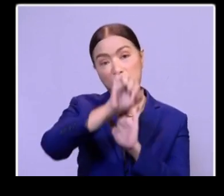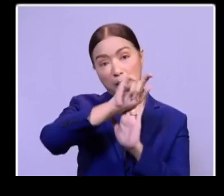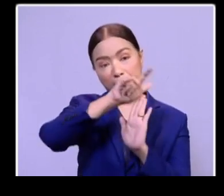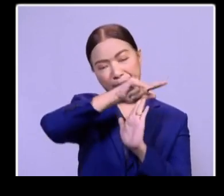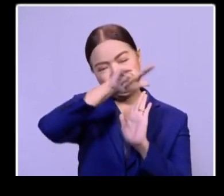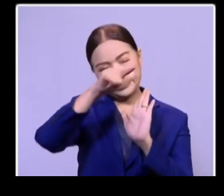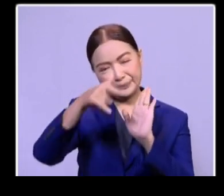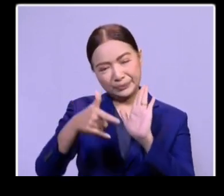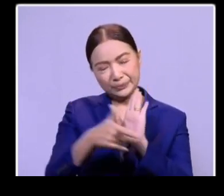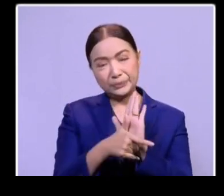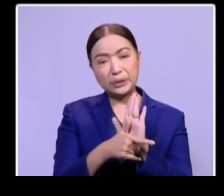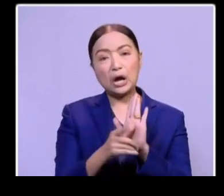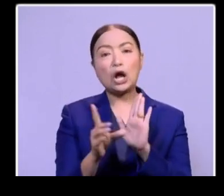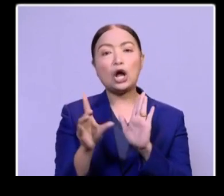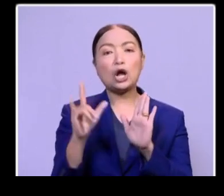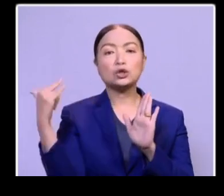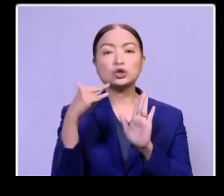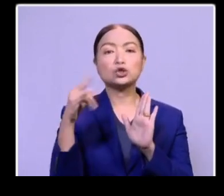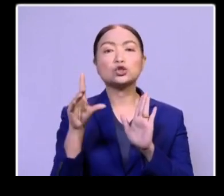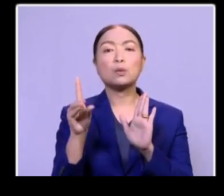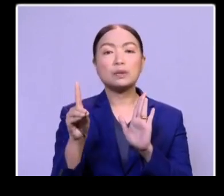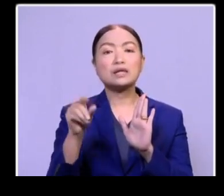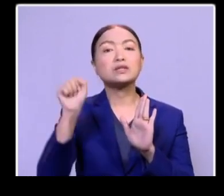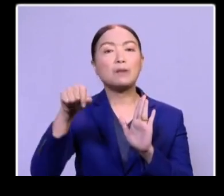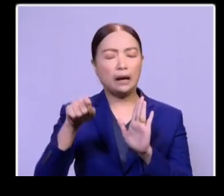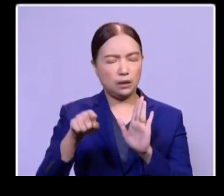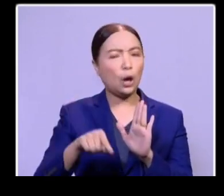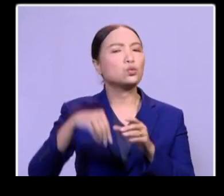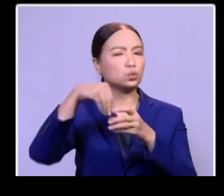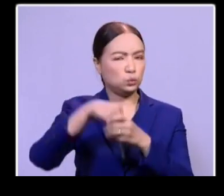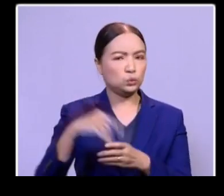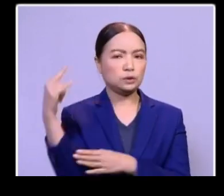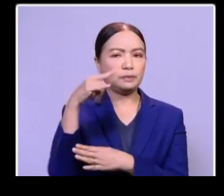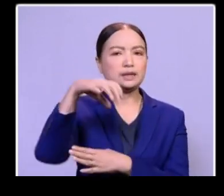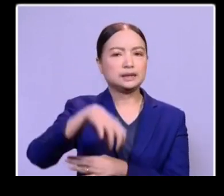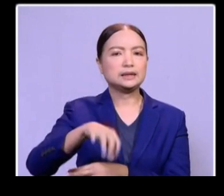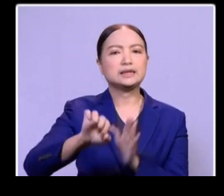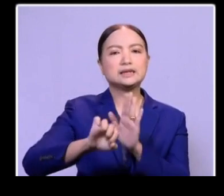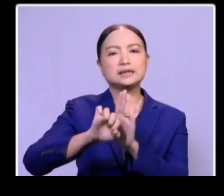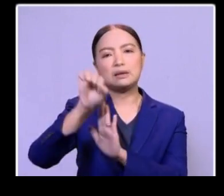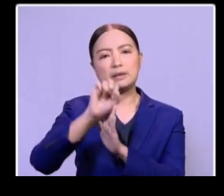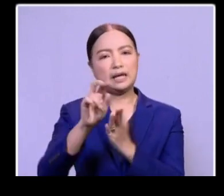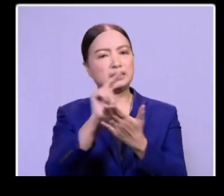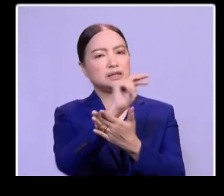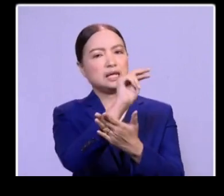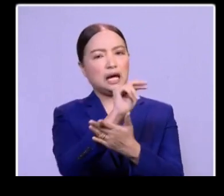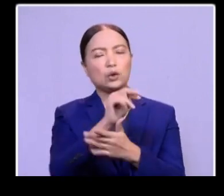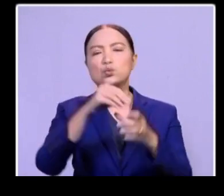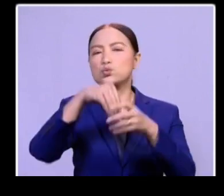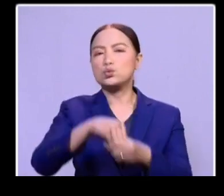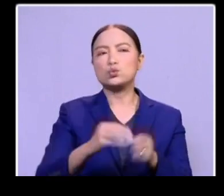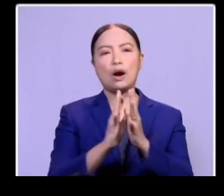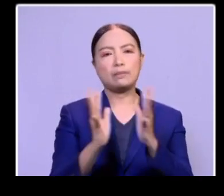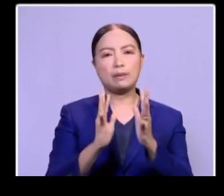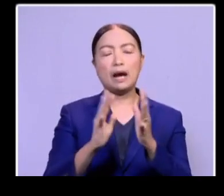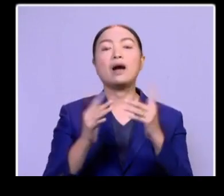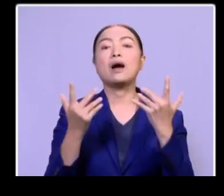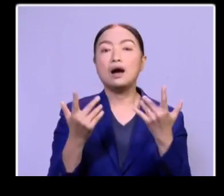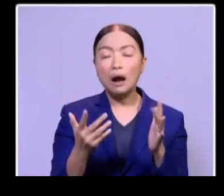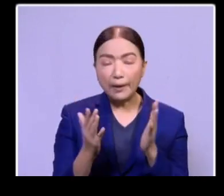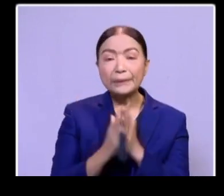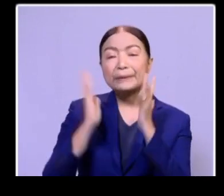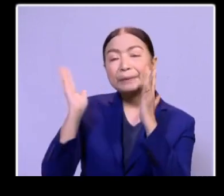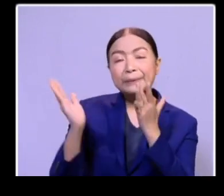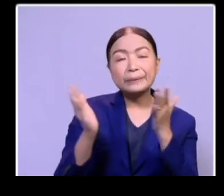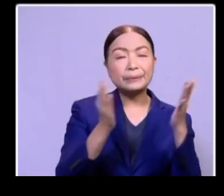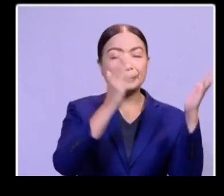นตกค้างอยู่กว่า400คนค่ะก็ตกค้างกันอยู่เยอะเลยทั้งสนามบินน่านนครแล้วก็เชียงใหม่ด้วยแต่ว่าหลังจากที่พายุ